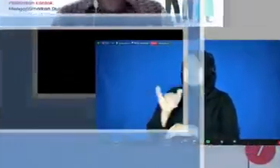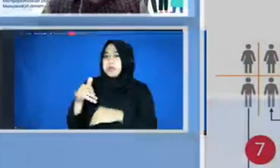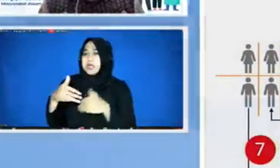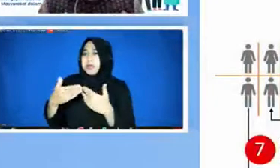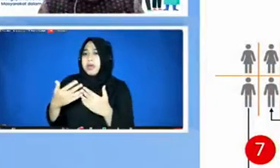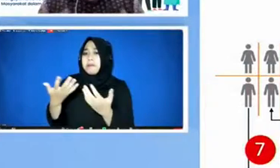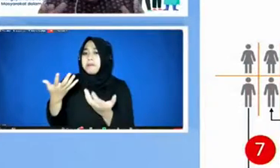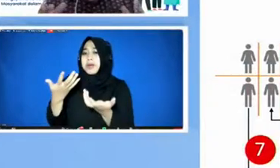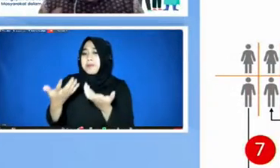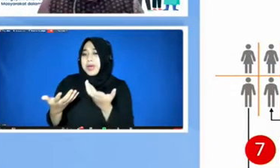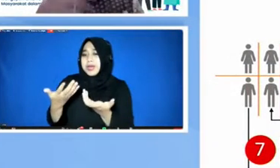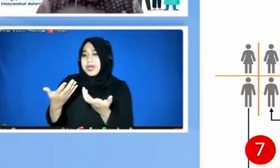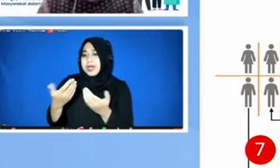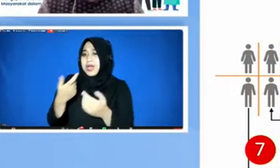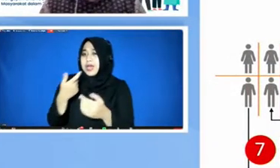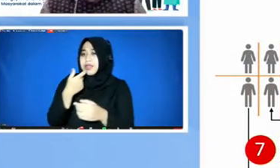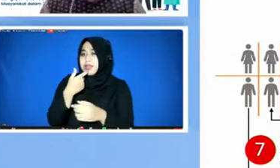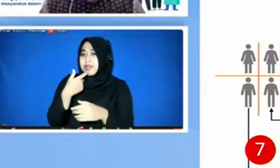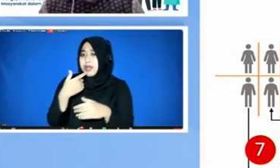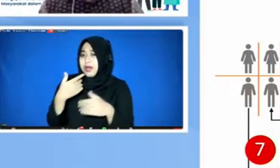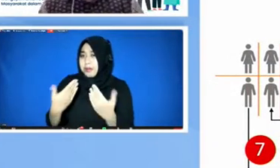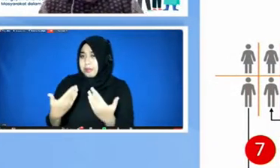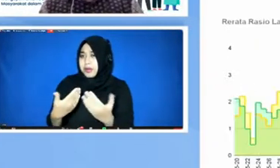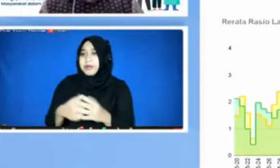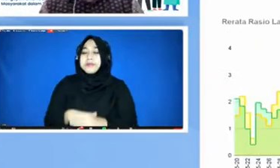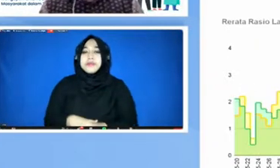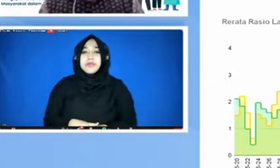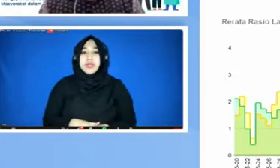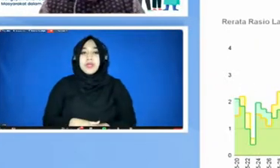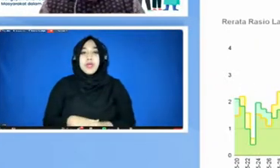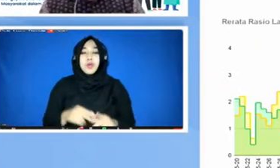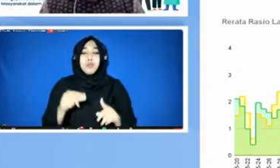puskesmas yang memiliki, next lagi coba kalau boleh satu slide lagi,